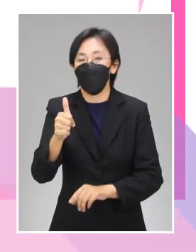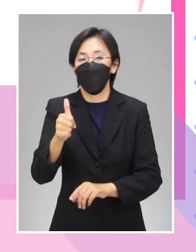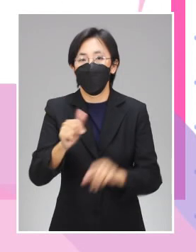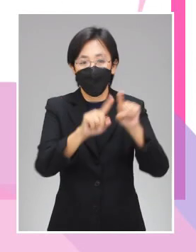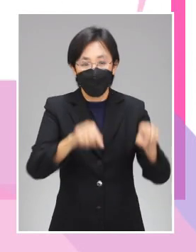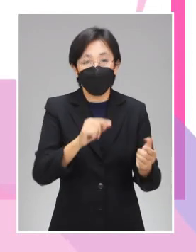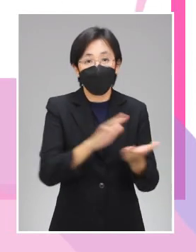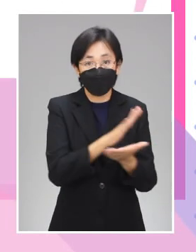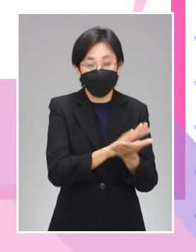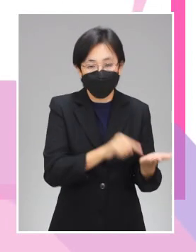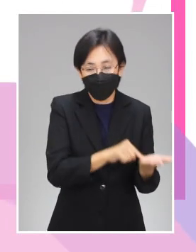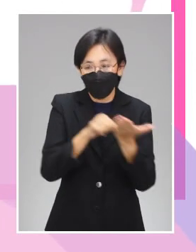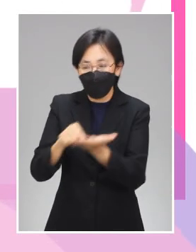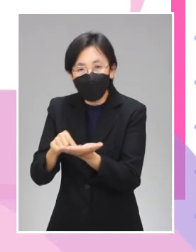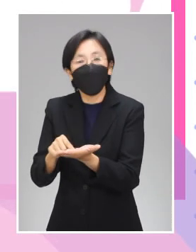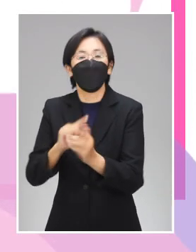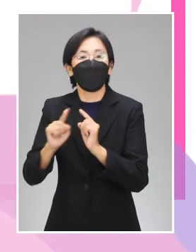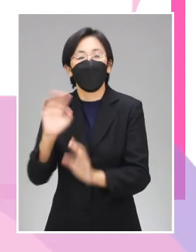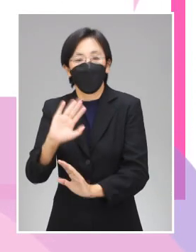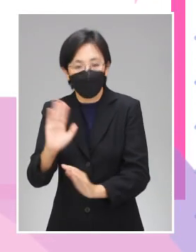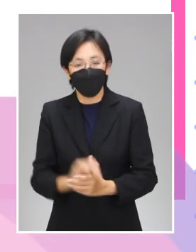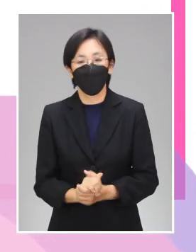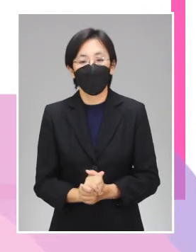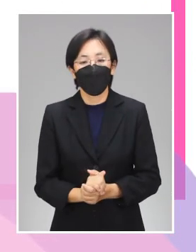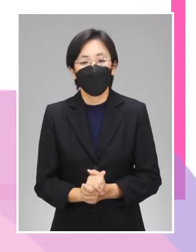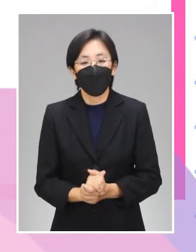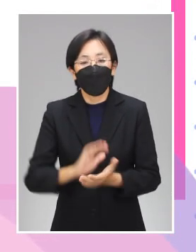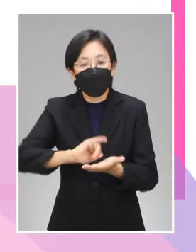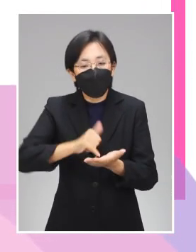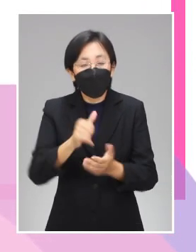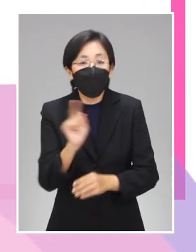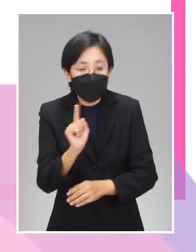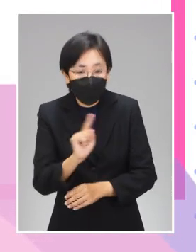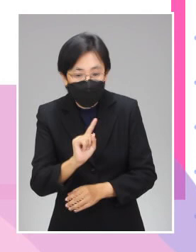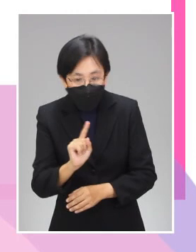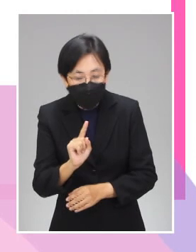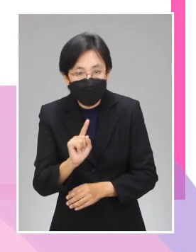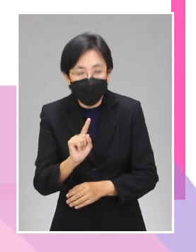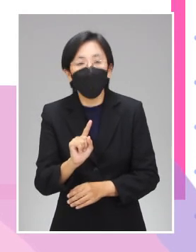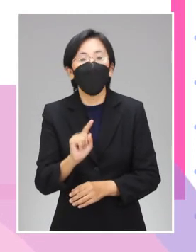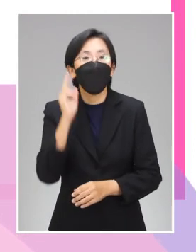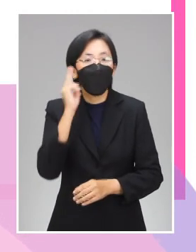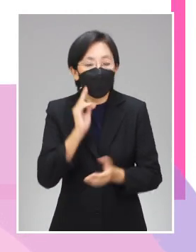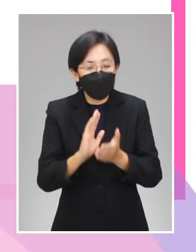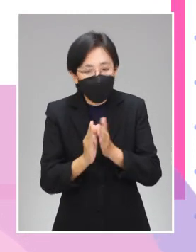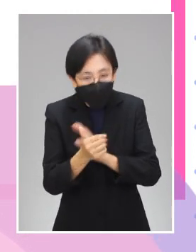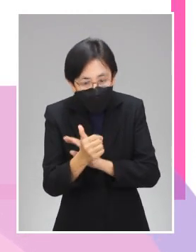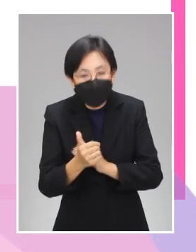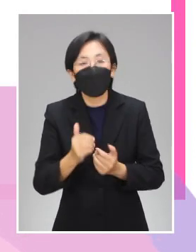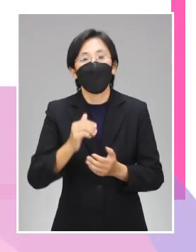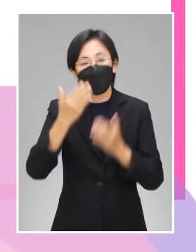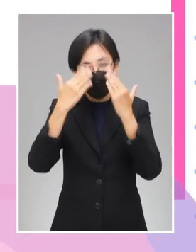หนังสือส่งต่อการฟื้นฟูร่างกายสมรรถภาพทางการแพทย์ได้แก่การฟื้นฟูการได้ยินการฟื้นฟูการม